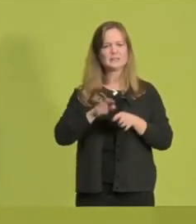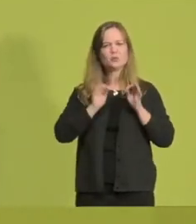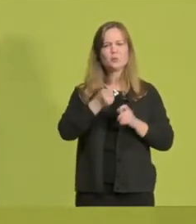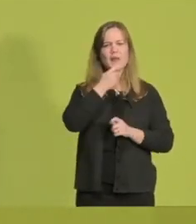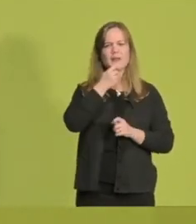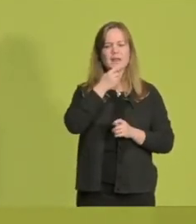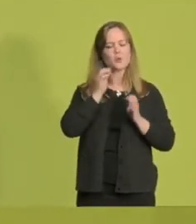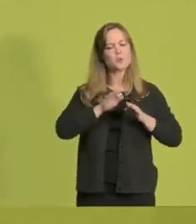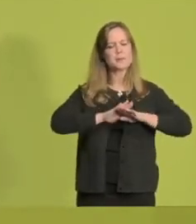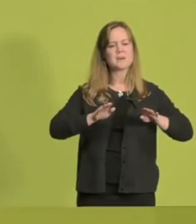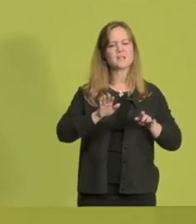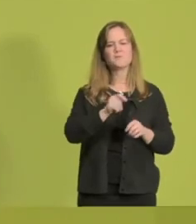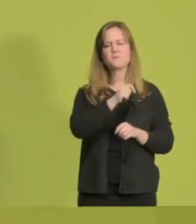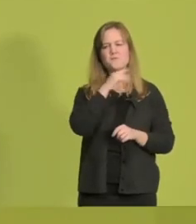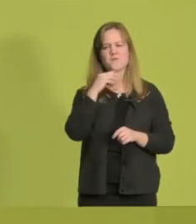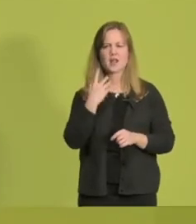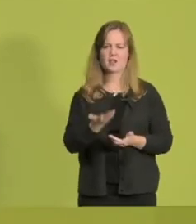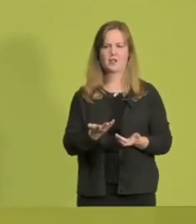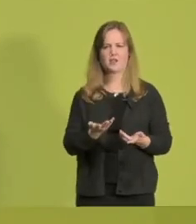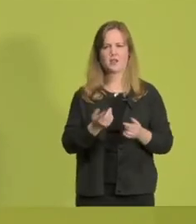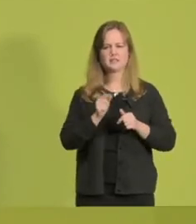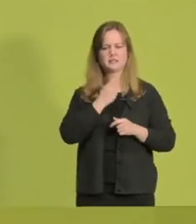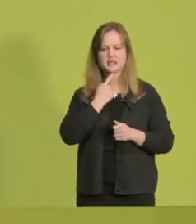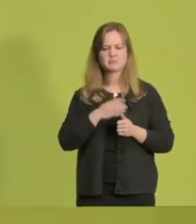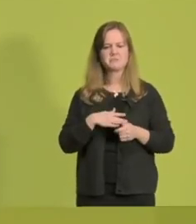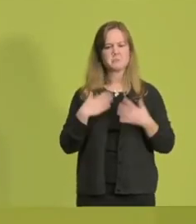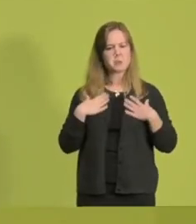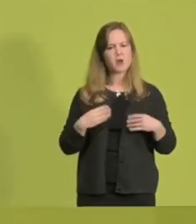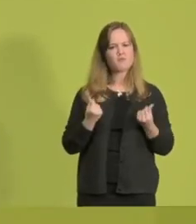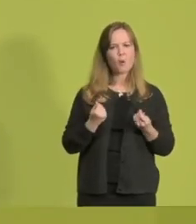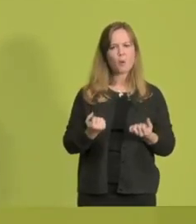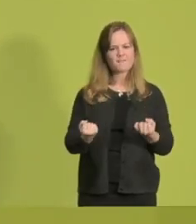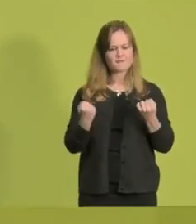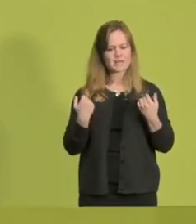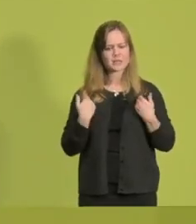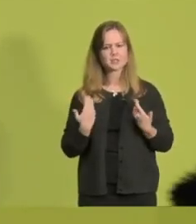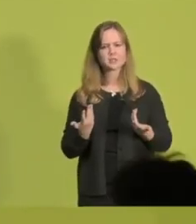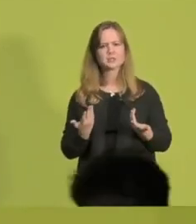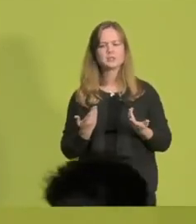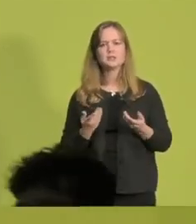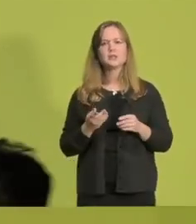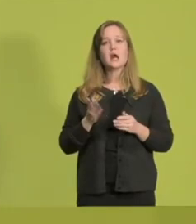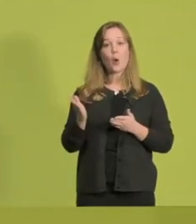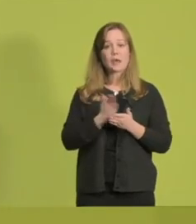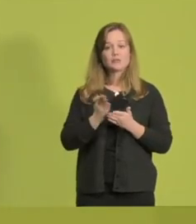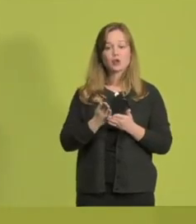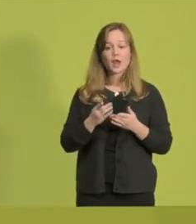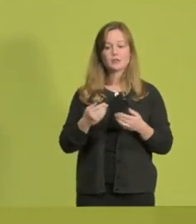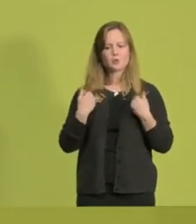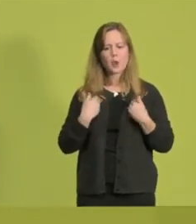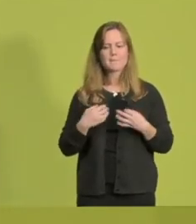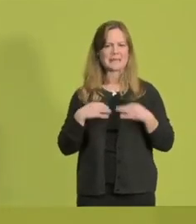von vielen. Sie entscheidet darüber, ob wir uns wohlfühlen, ob wir fit sind. Sie entscheidet auch zu einem guten Teil darüber, ob wir gesund